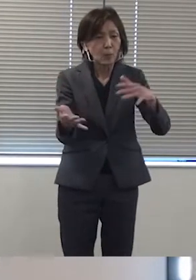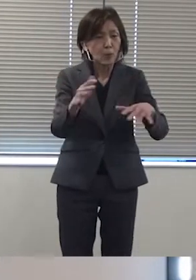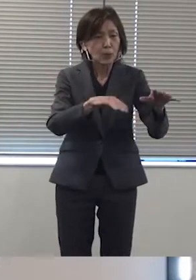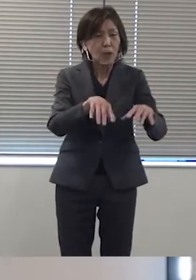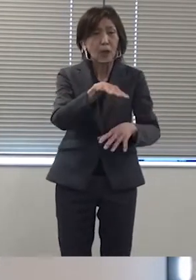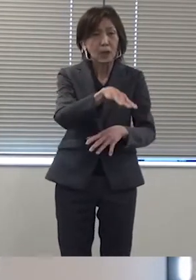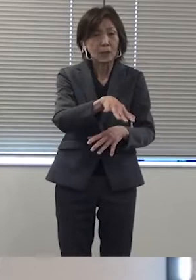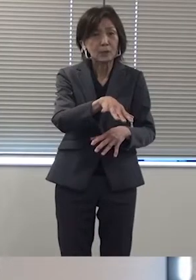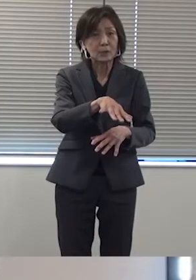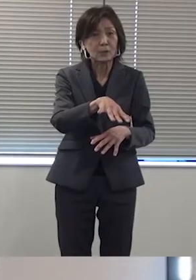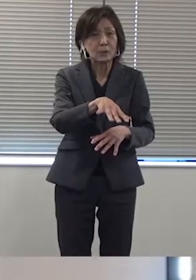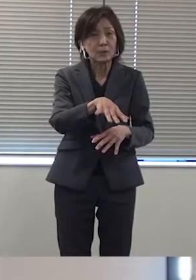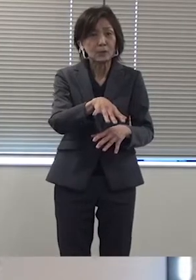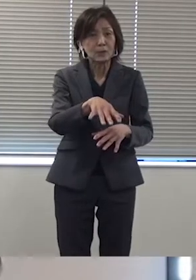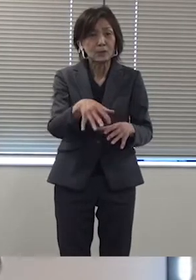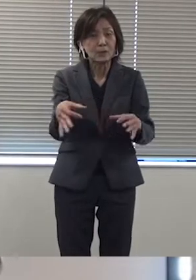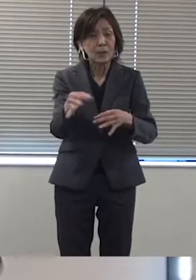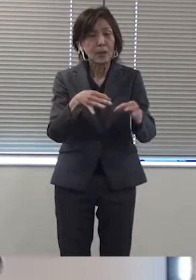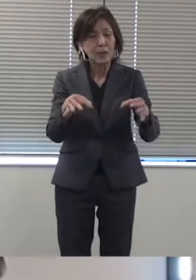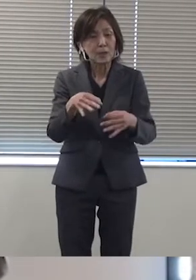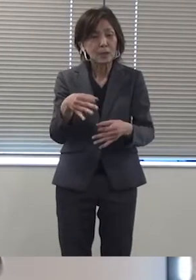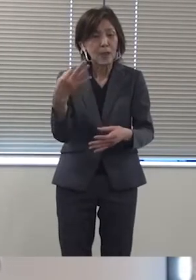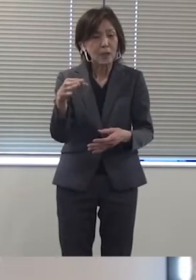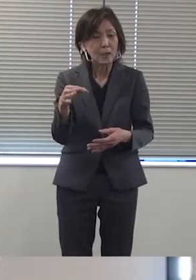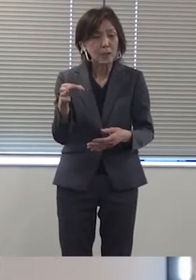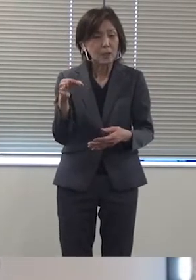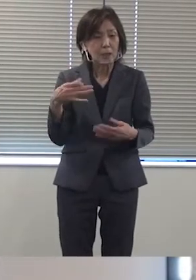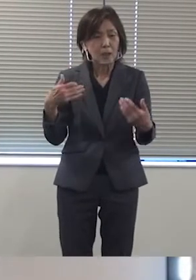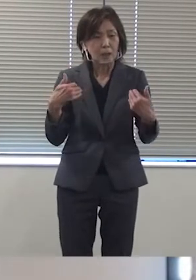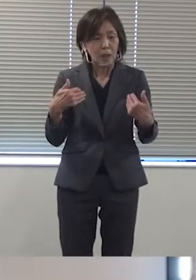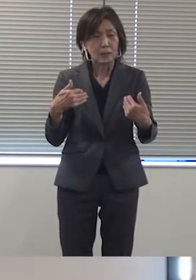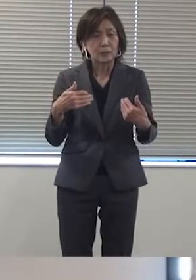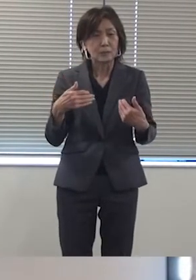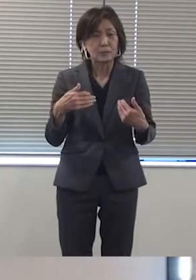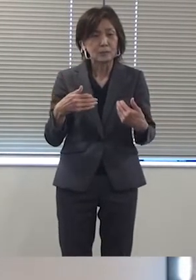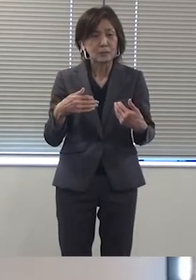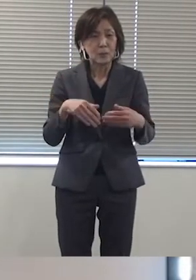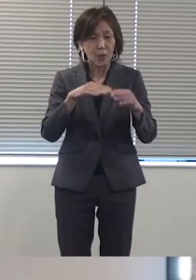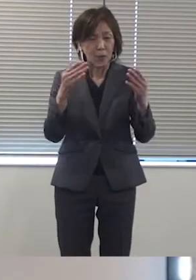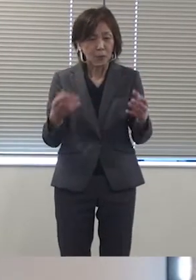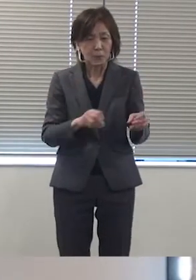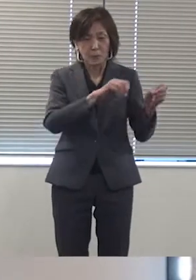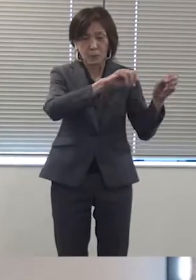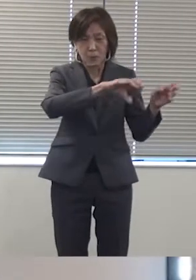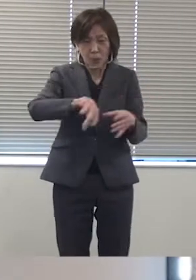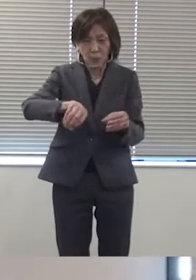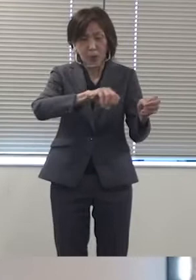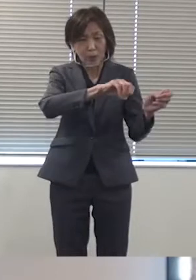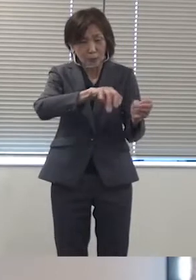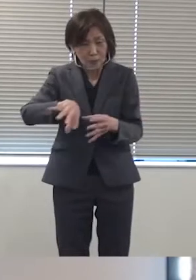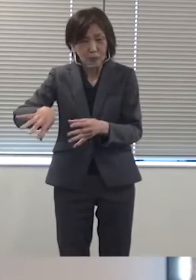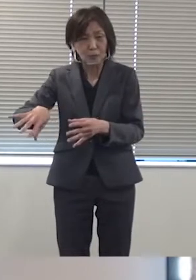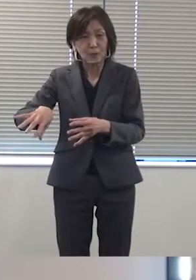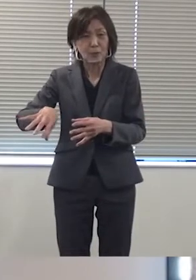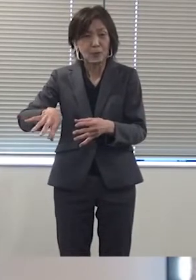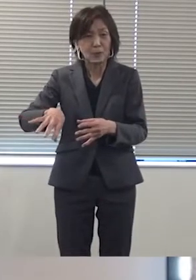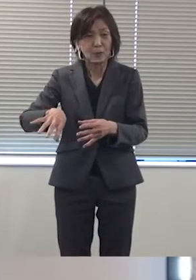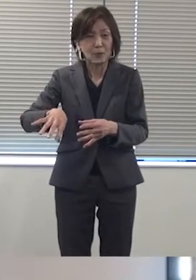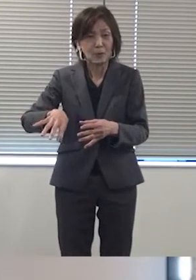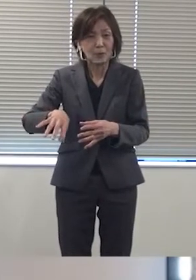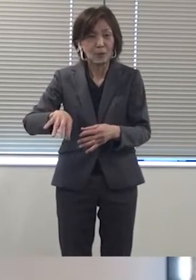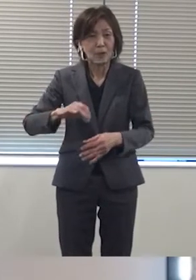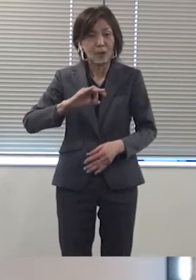で埋め込むといえば、まあ、自分が言ったのは納税者の理解が得られない、納税者の方々の理解が得られないという言い方をしたん